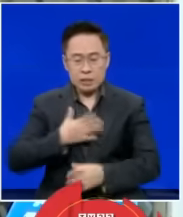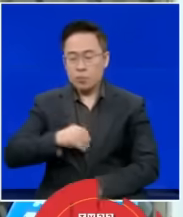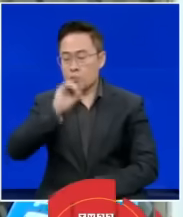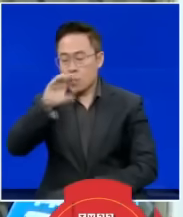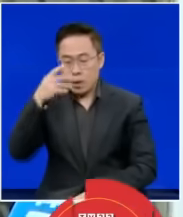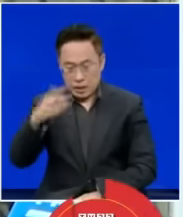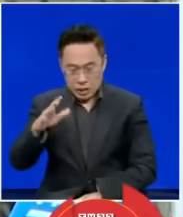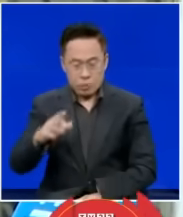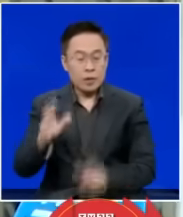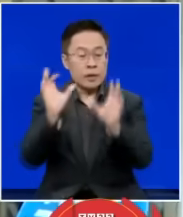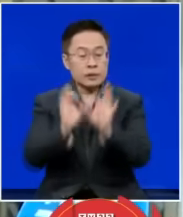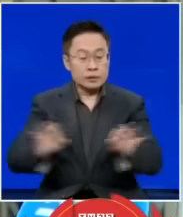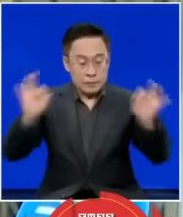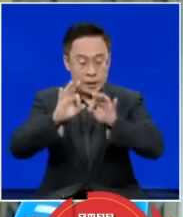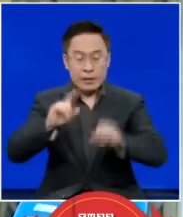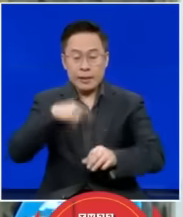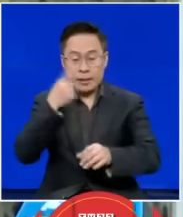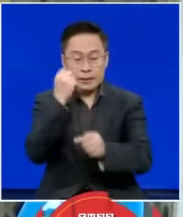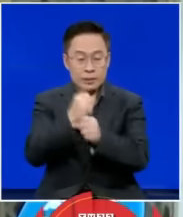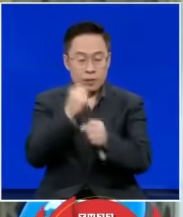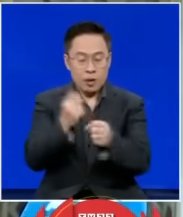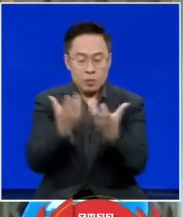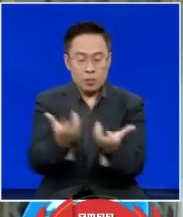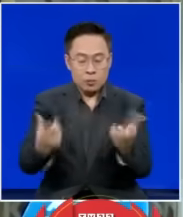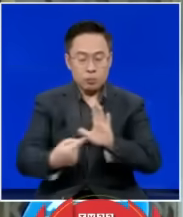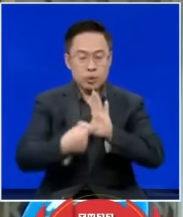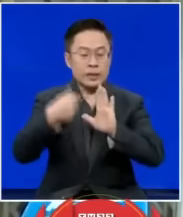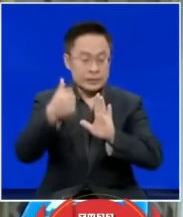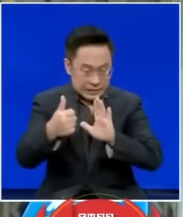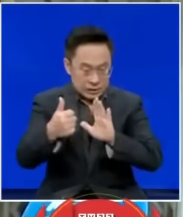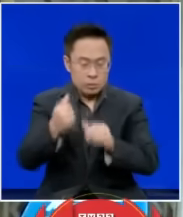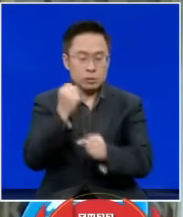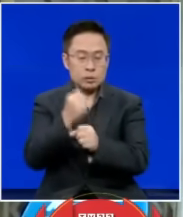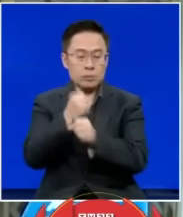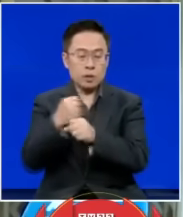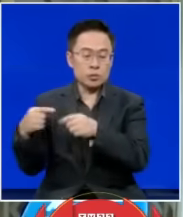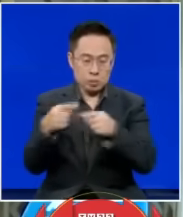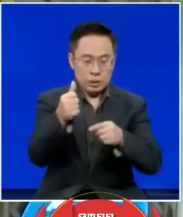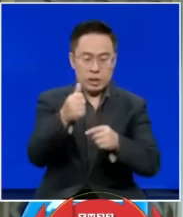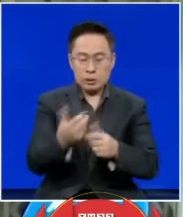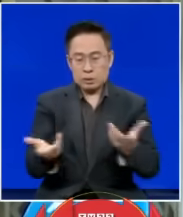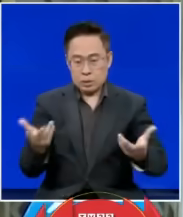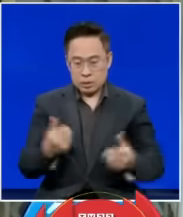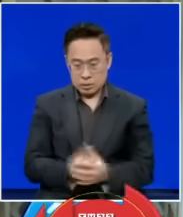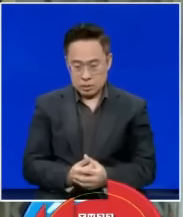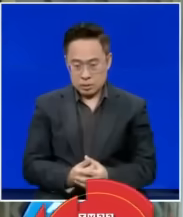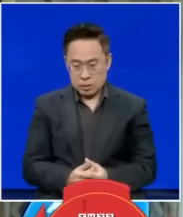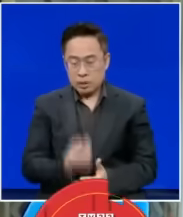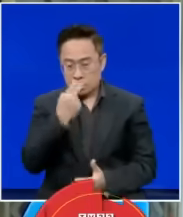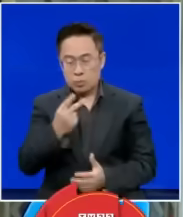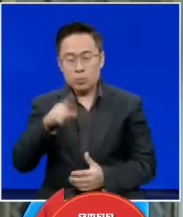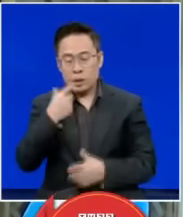ว่าแต่ภูมิคุ้มกันที่ดีสุดคือการทำงานต่อไปนั่นเอง ช่วงนี้มีงานออกมาเต็มครับ ก็แล้วแต่พวกท่าน